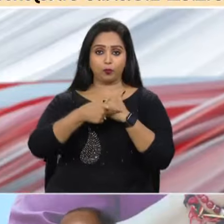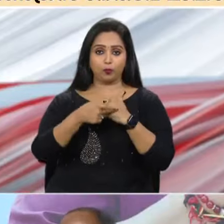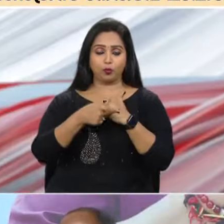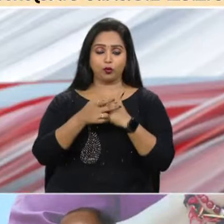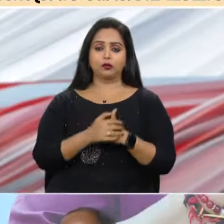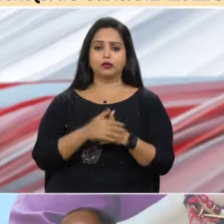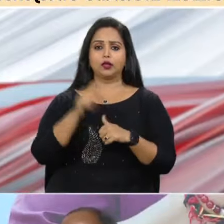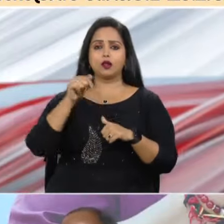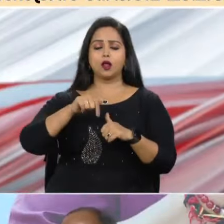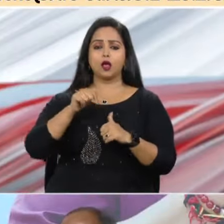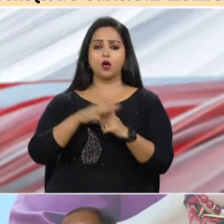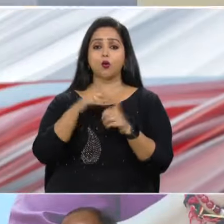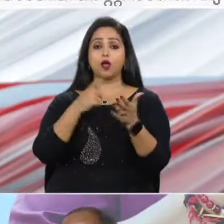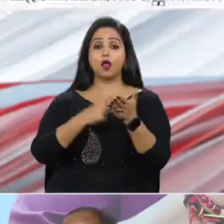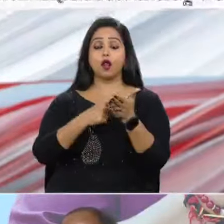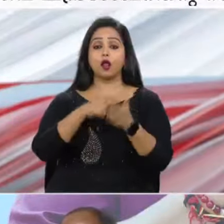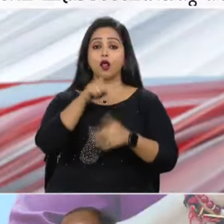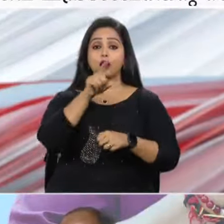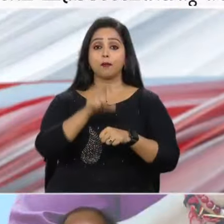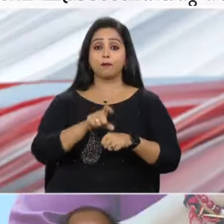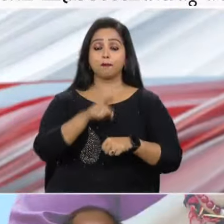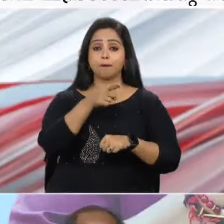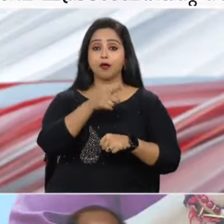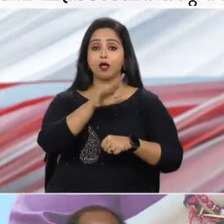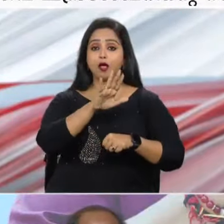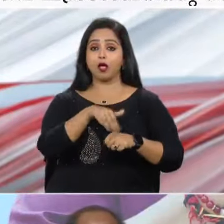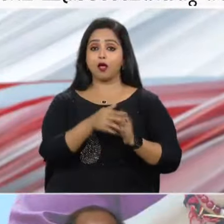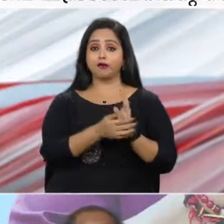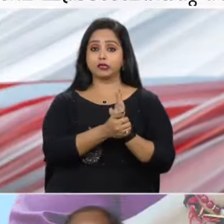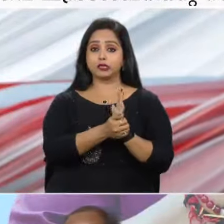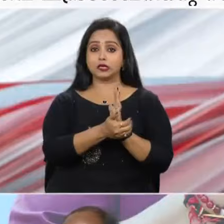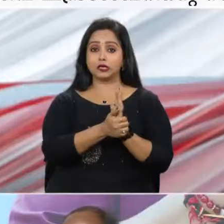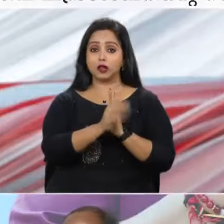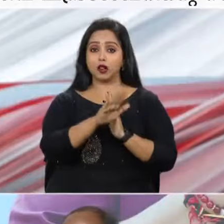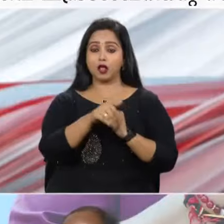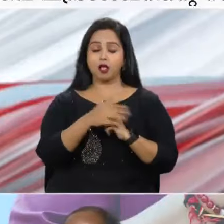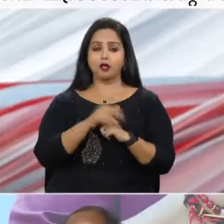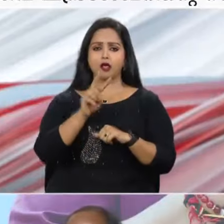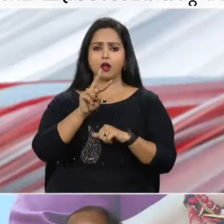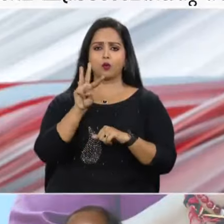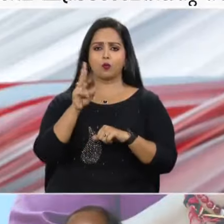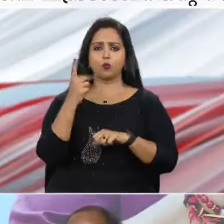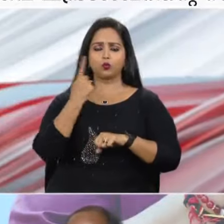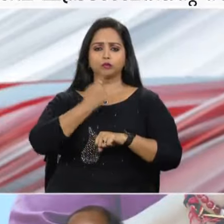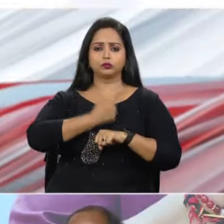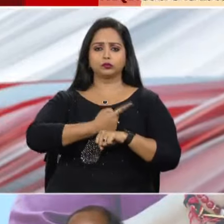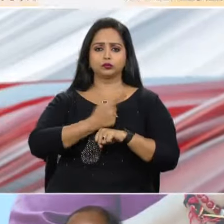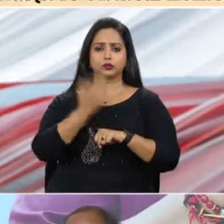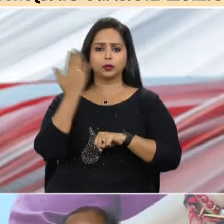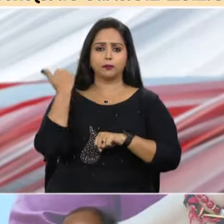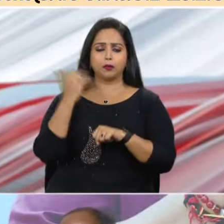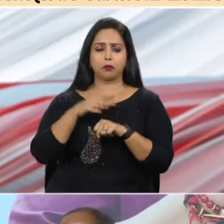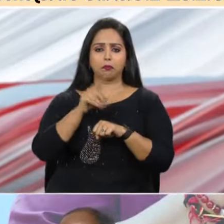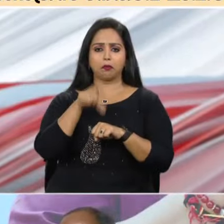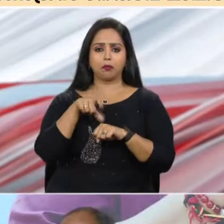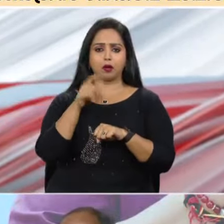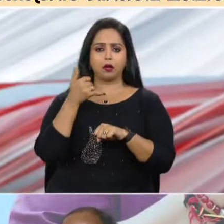ശ്രീ രാജീവ് ചന്ദ്രശേഖർജിക്ക് ഉണ്ട് എന്ന് കഴിഞ്ഞ രണ്ട് മൂന്ന് ദിവസമായി അദ്ദേഹവുമായി